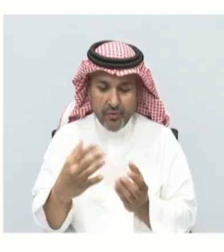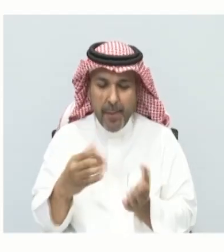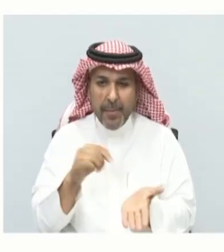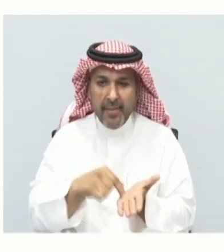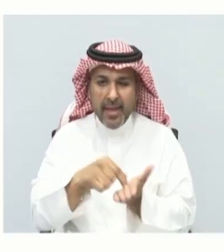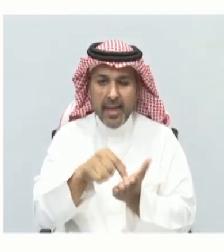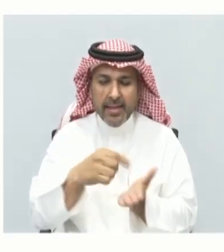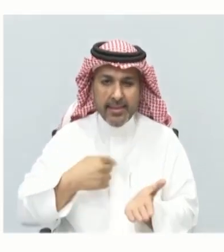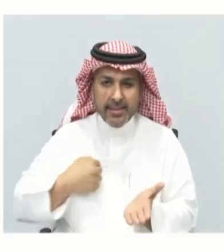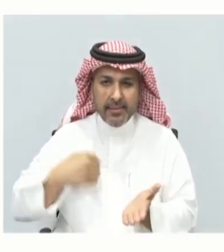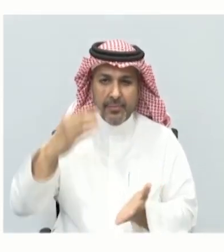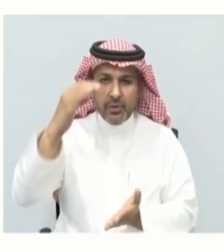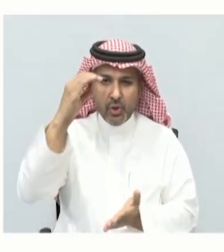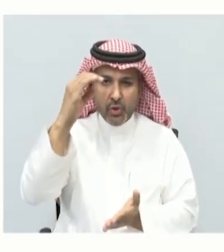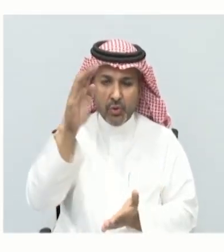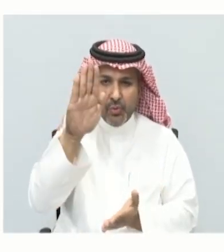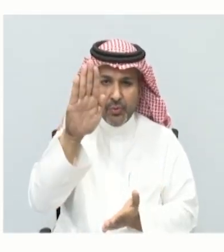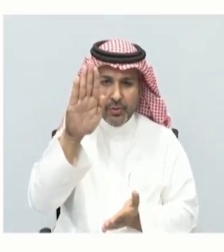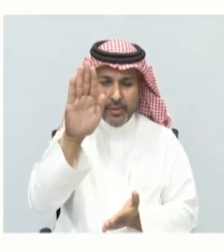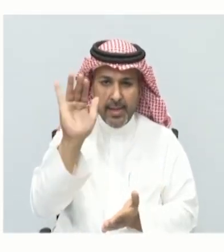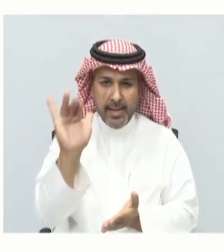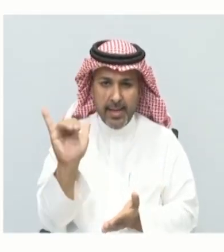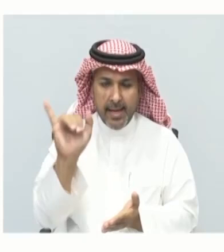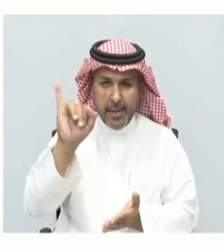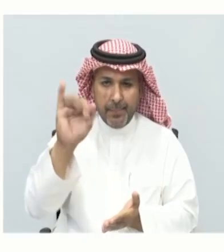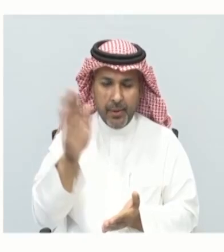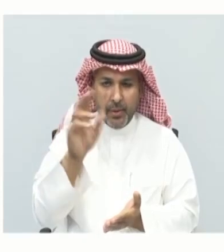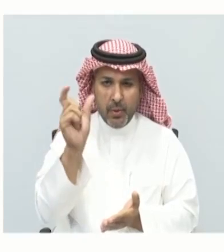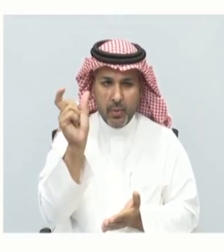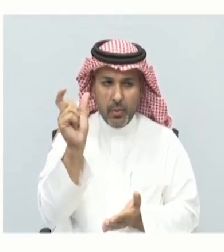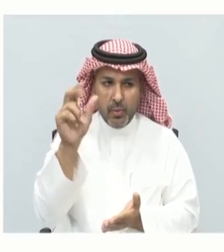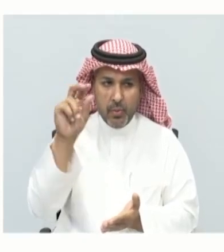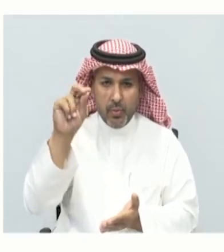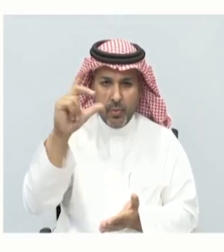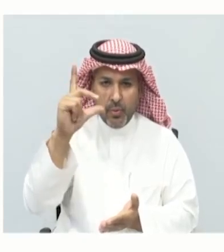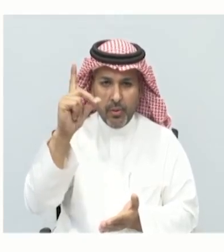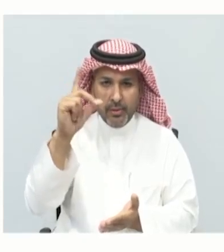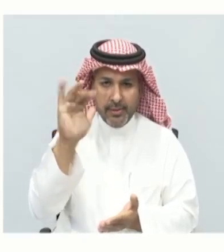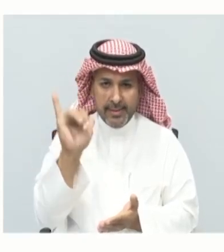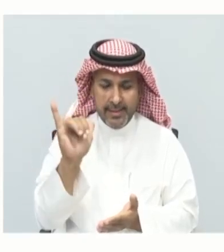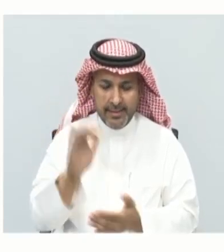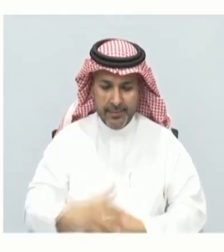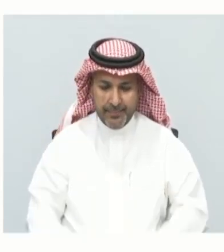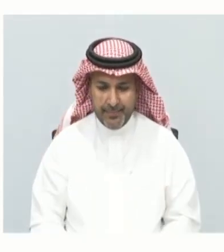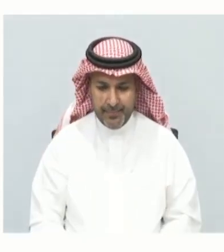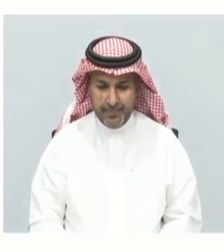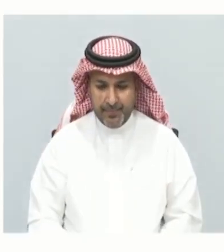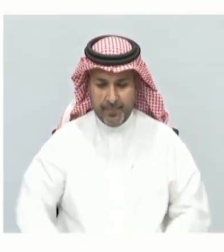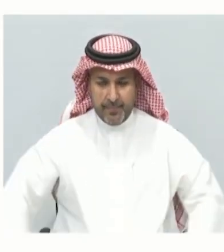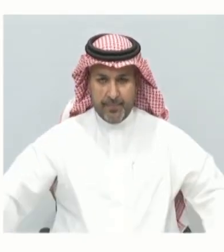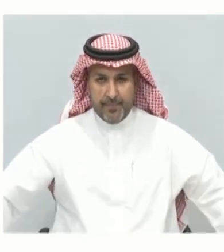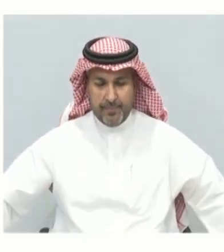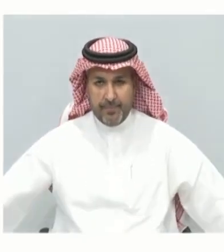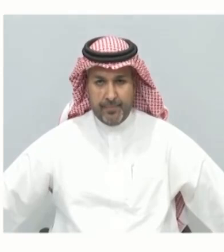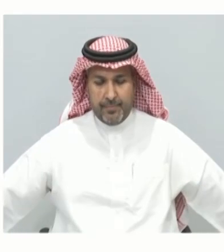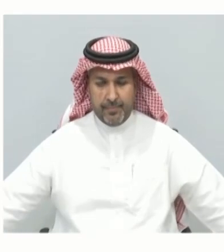بكذا انا مثلت الحركه طيب لو تلاحظ عنوان درسي اساس هو تغير السرعه ماذا المتجه بمعنى هدفي